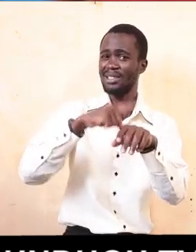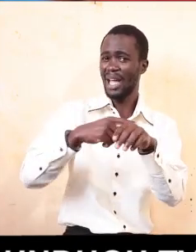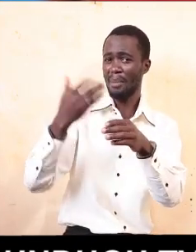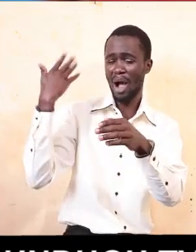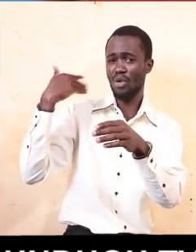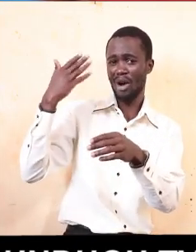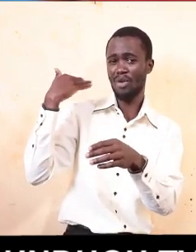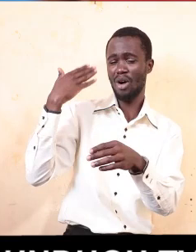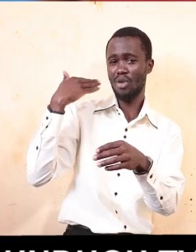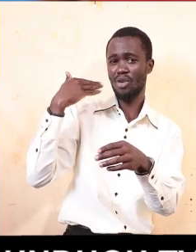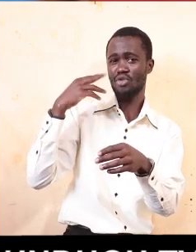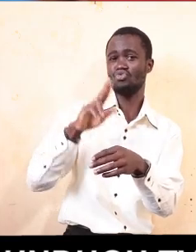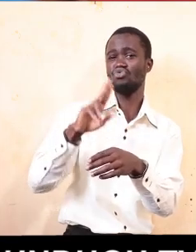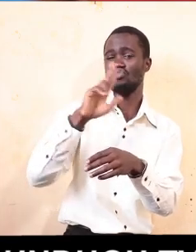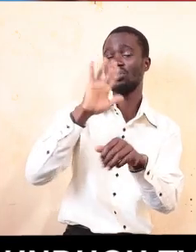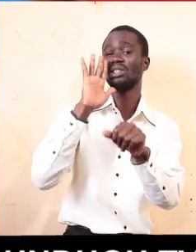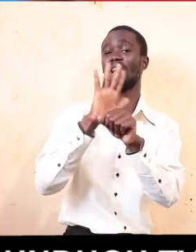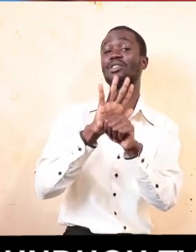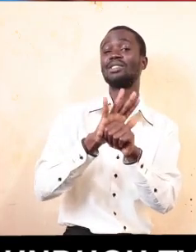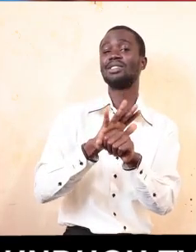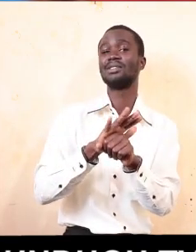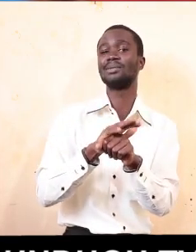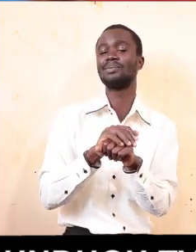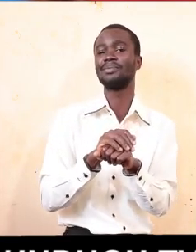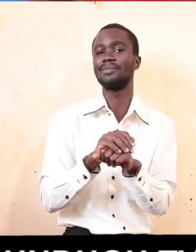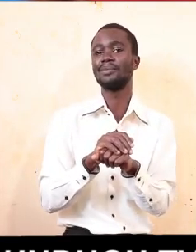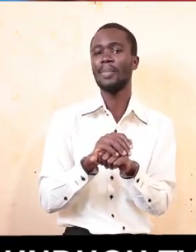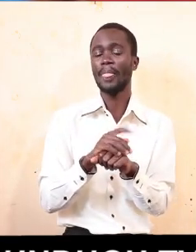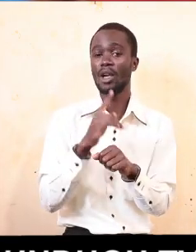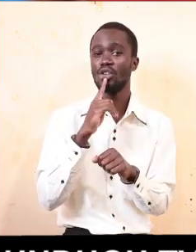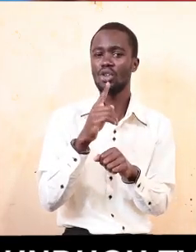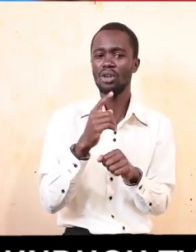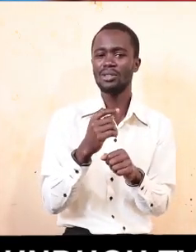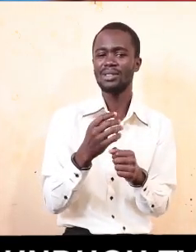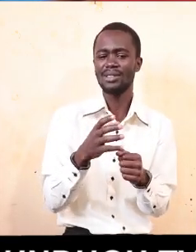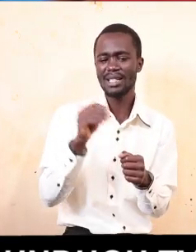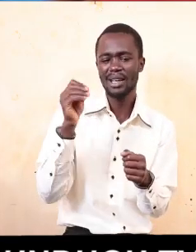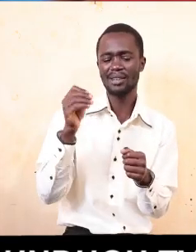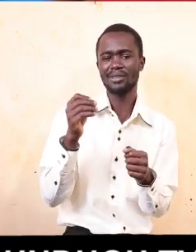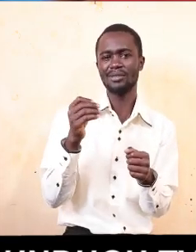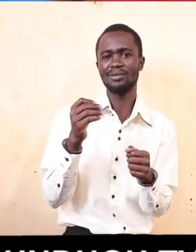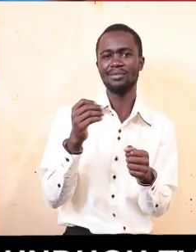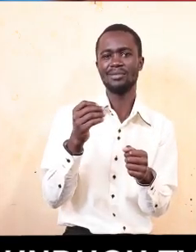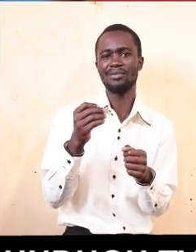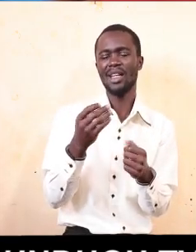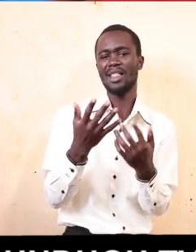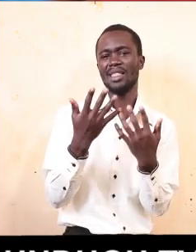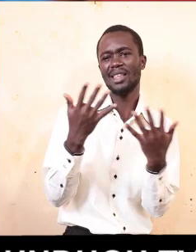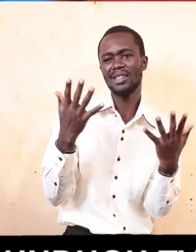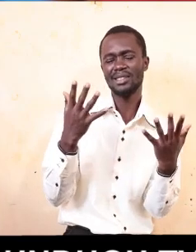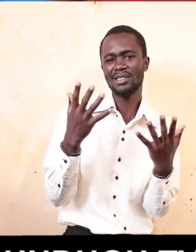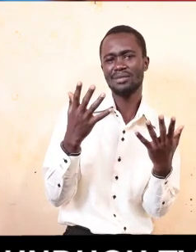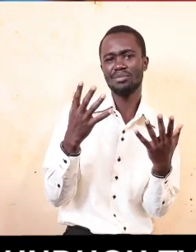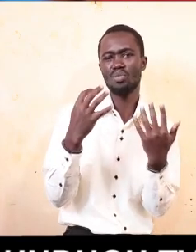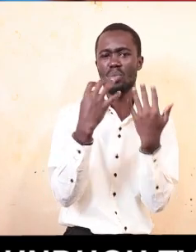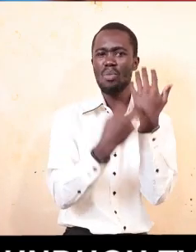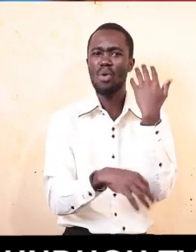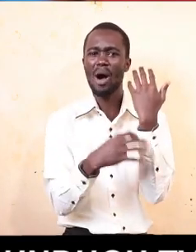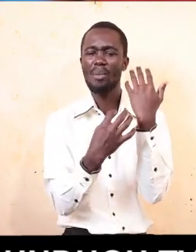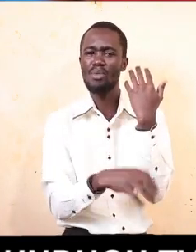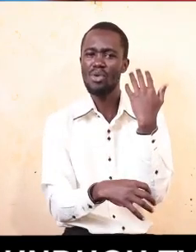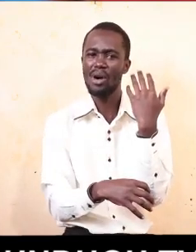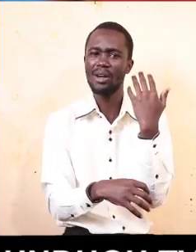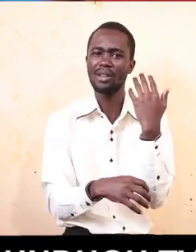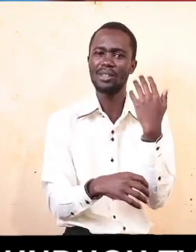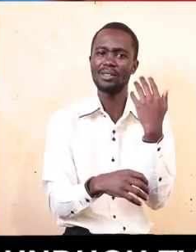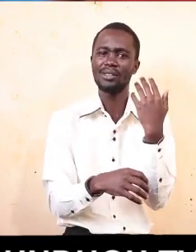ya vita wakati ule. Kwa hivyo wanaambiwa watoe vitu dhaifu. Na wakitoa hizo vitu dhaifu kwa neno la